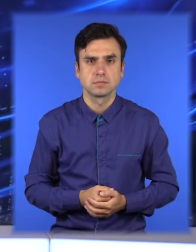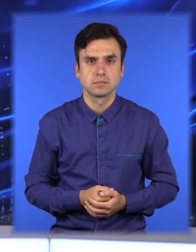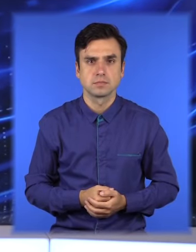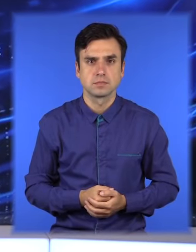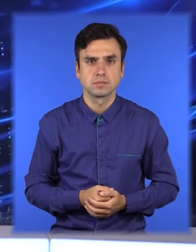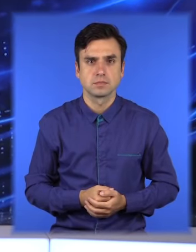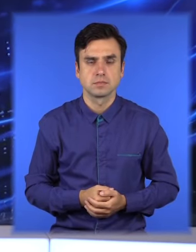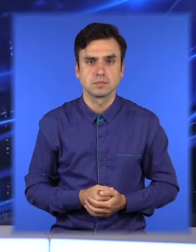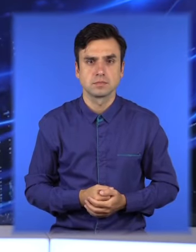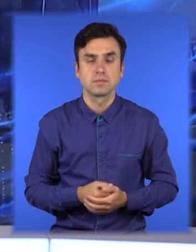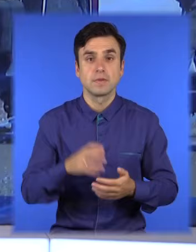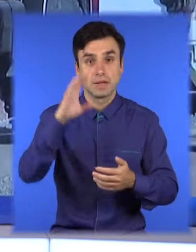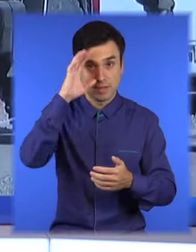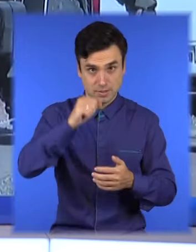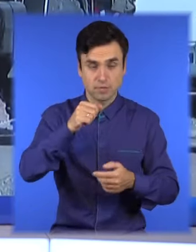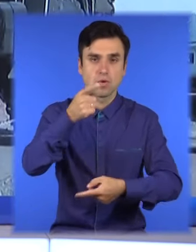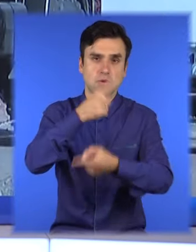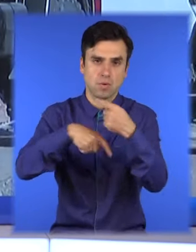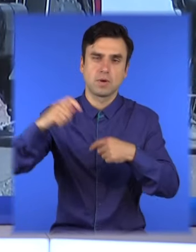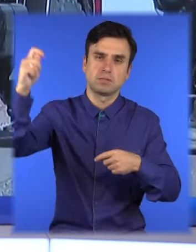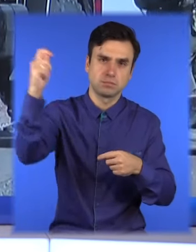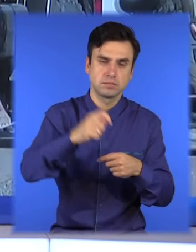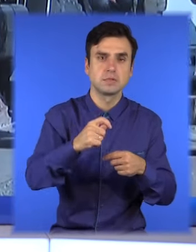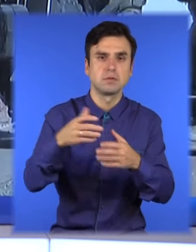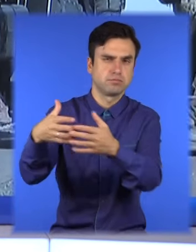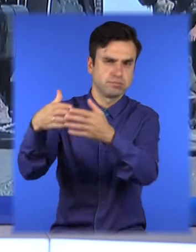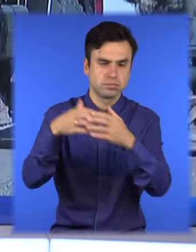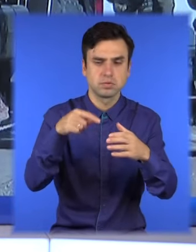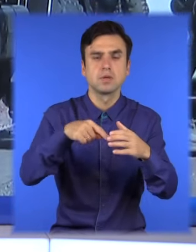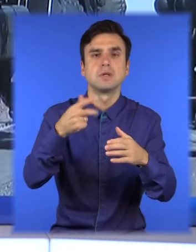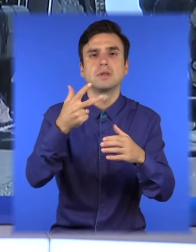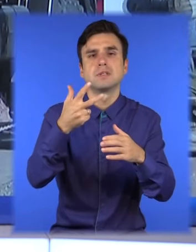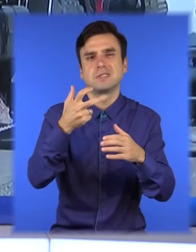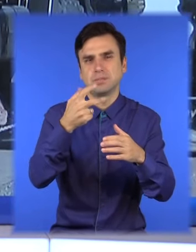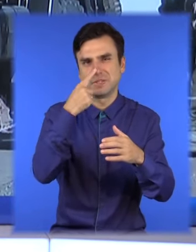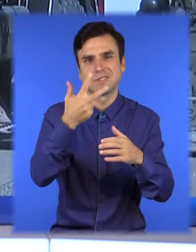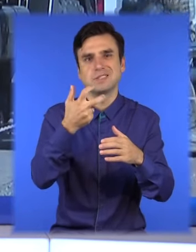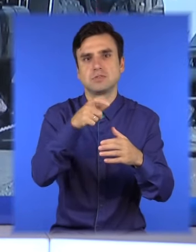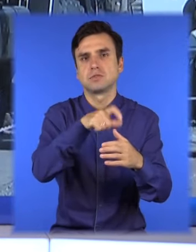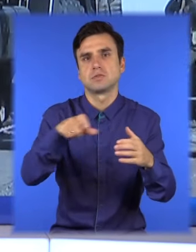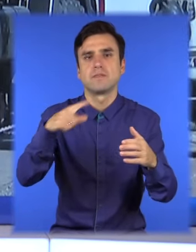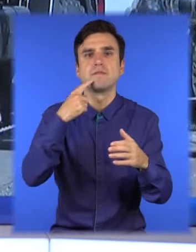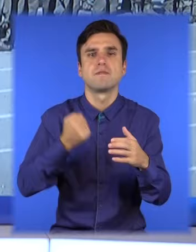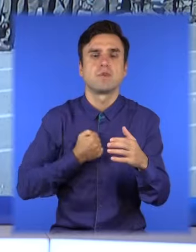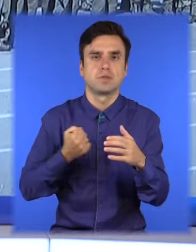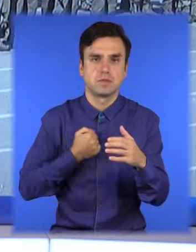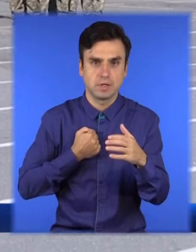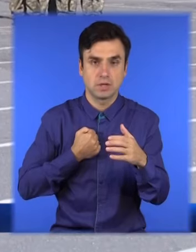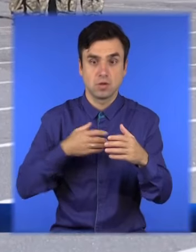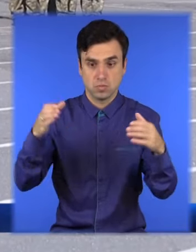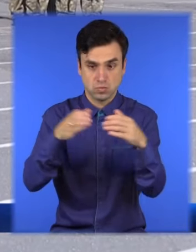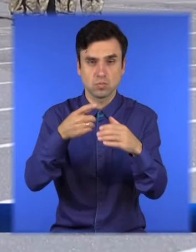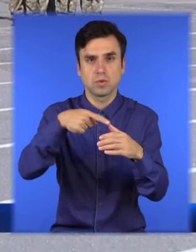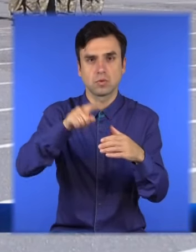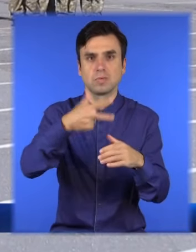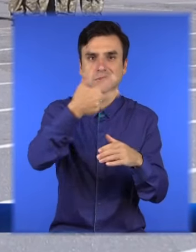Нарешті вдома. До Кривого Рогу повернулись майже 300 нацгвардійців частини 3011. В зоні проведення операції об'єднаних